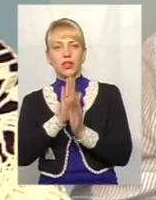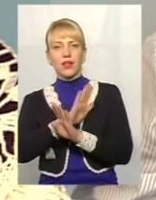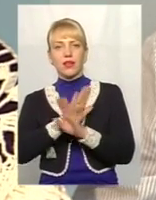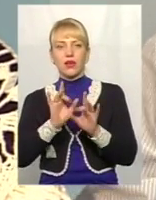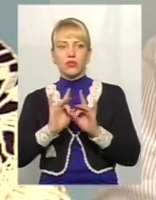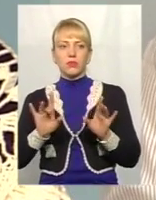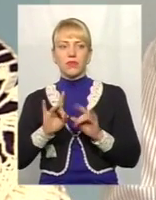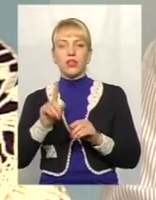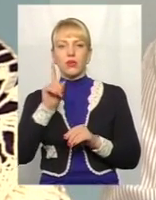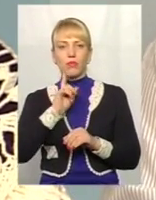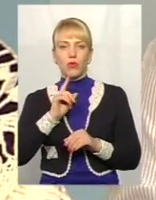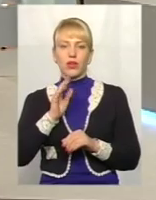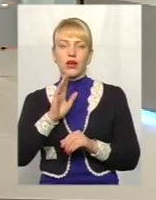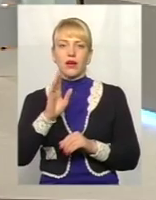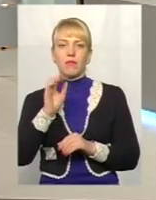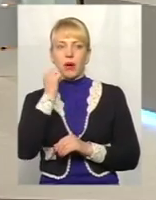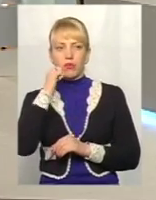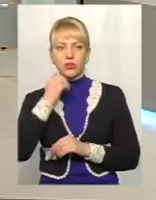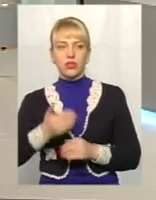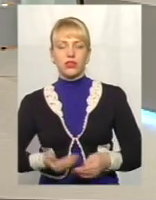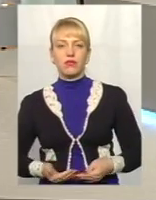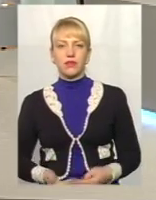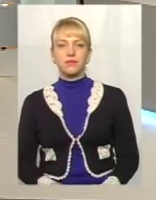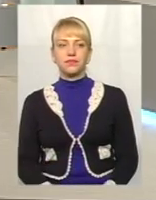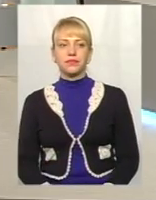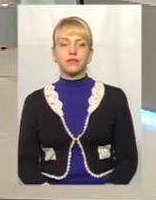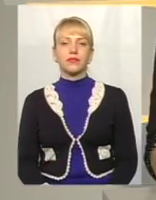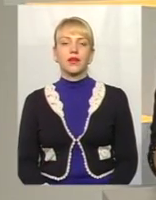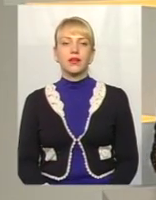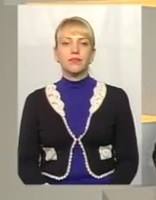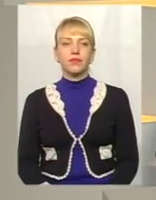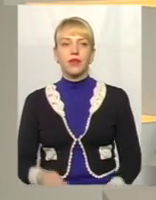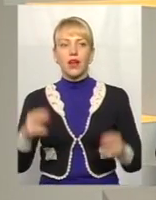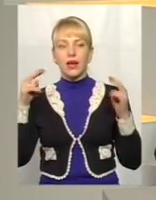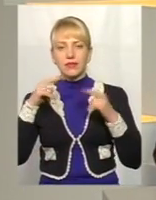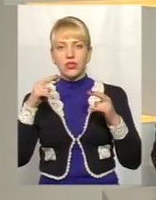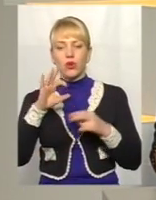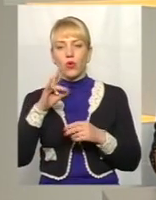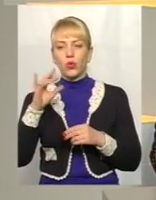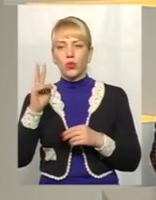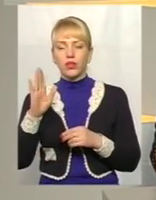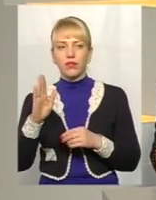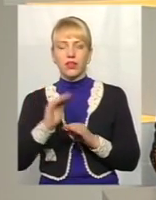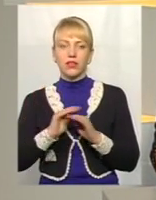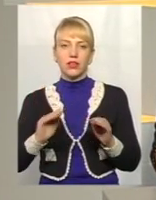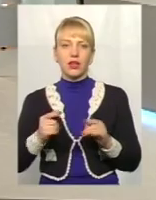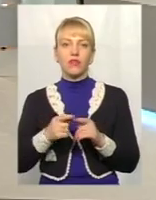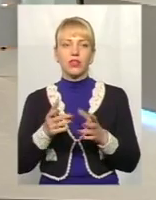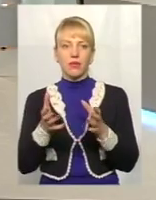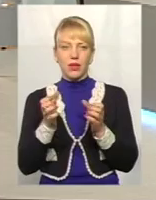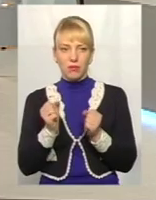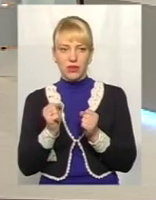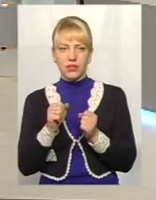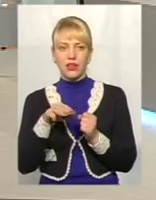розповідати, допоки вона жива. А свідчення тих самих там онуків, дітей також приймаються? Вони приймаються,